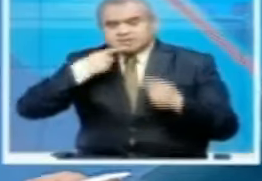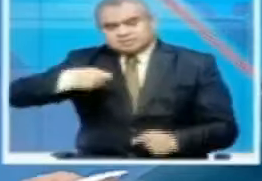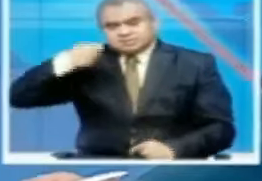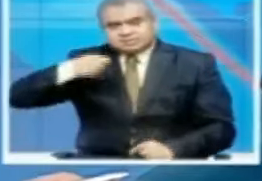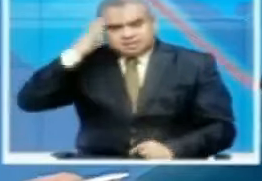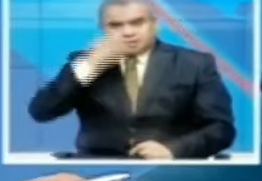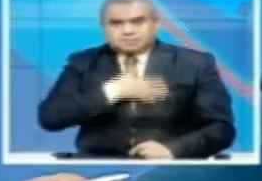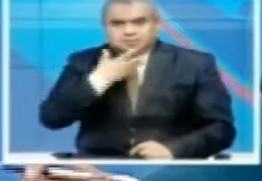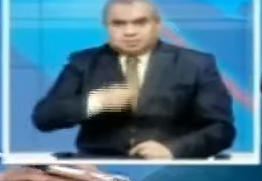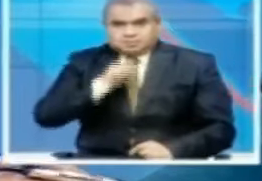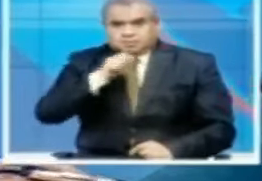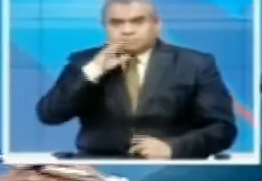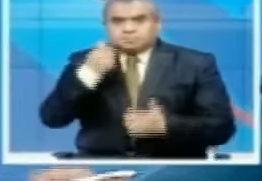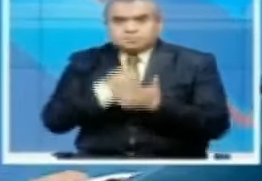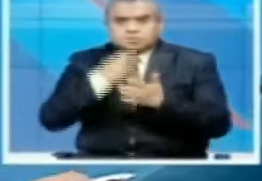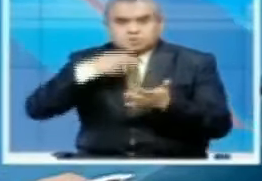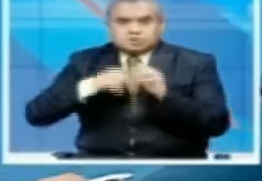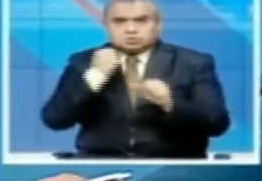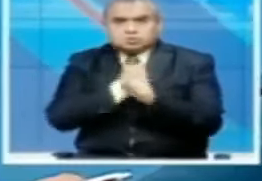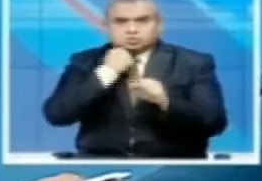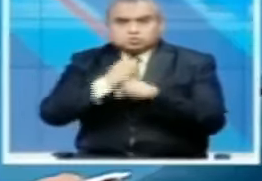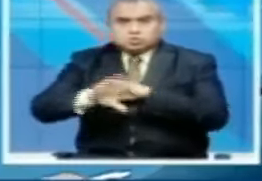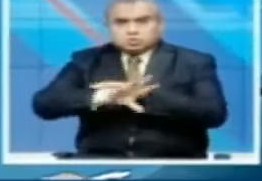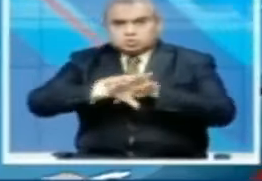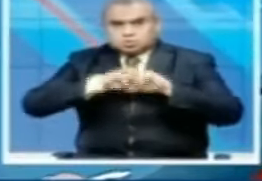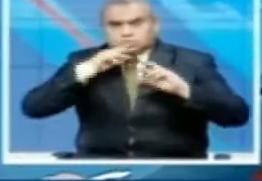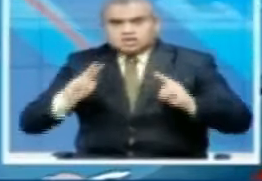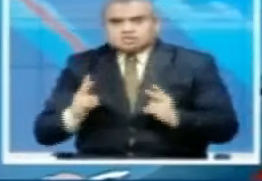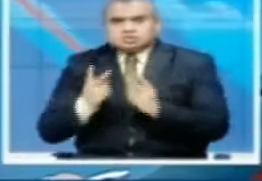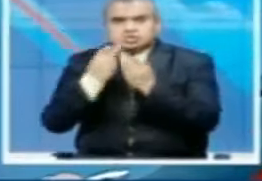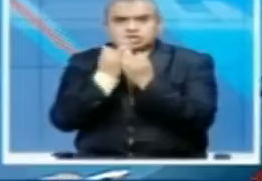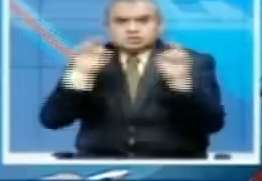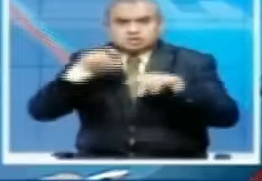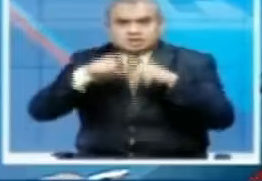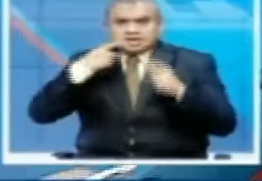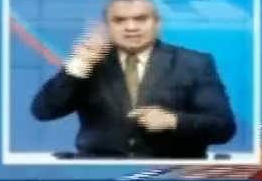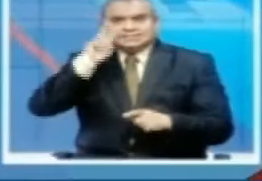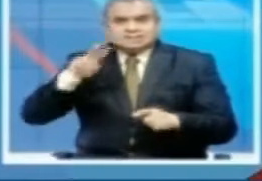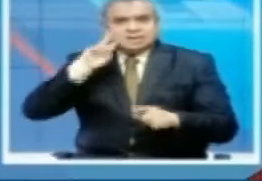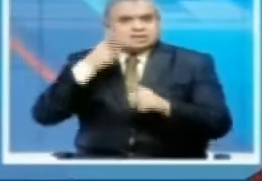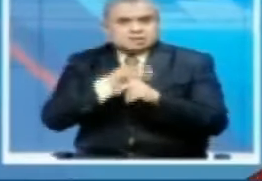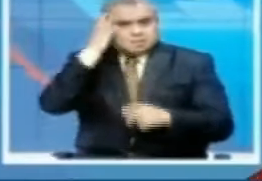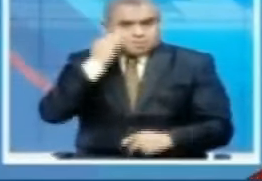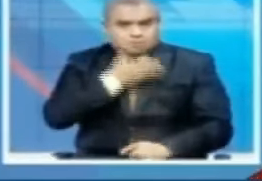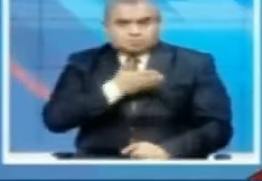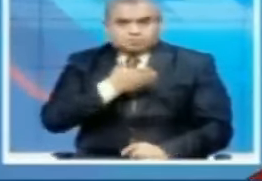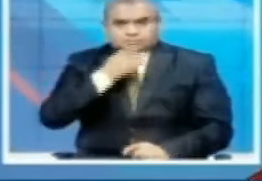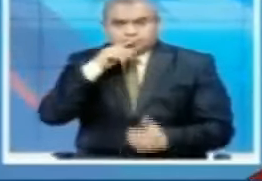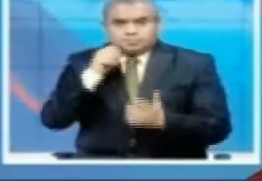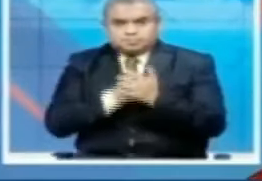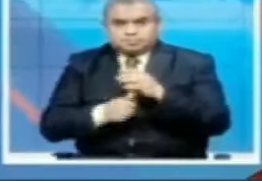بألف خير، كيف ترى الجهود التي تبذلها الدولة لتحقيق التنمية الشاملة في سيناء؟ هذا حضرتك